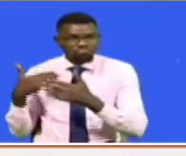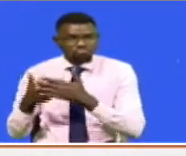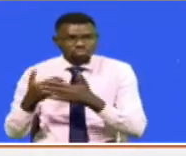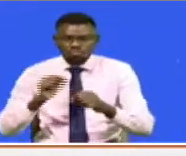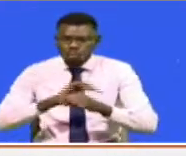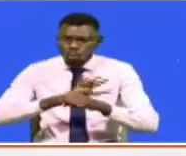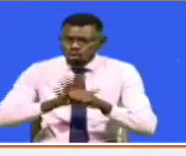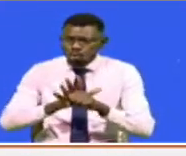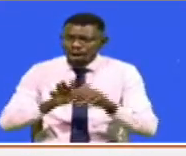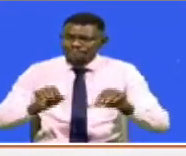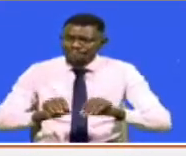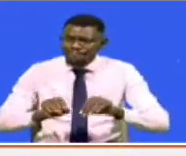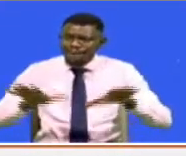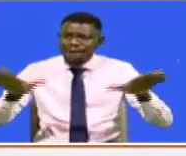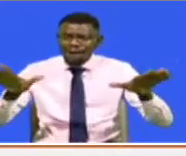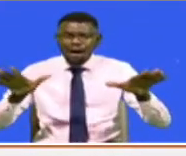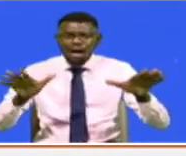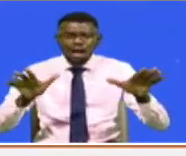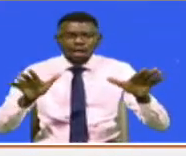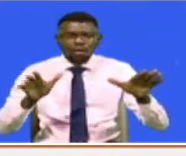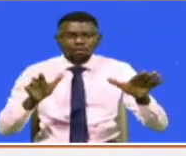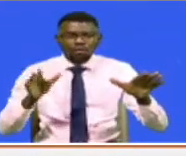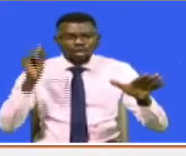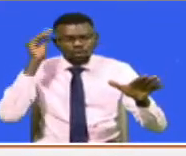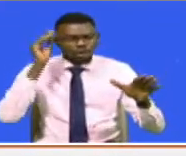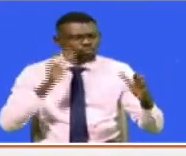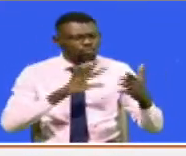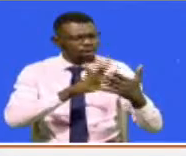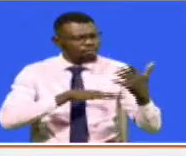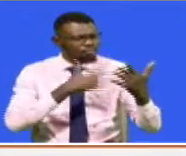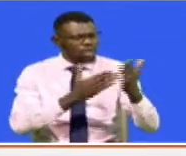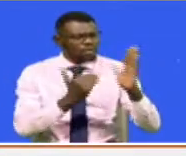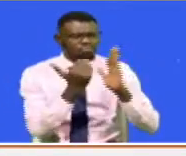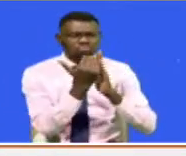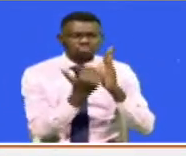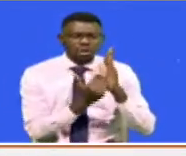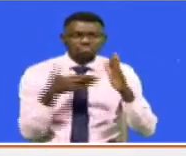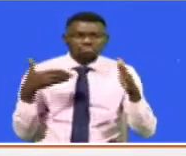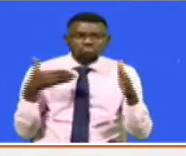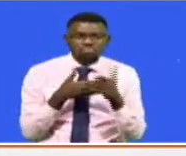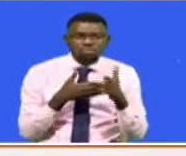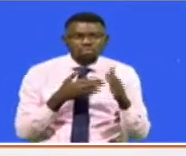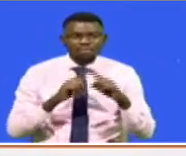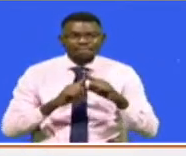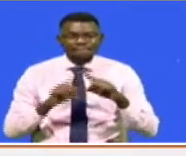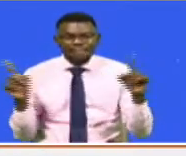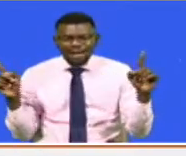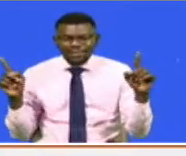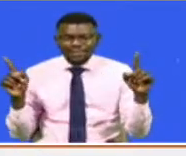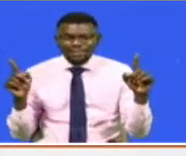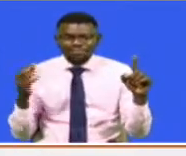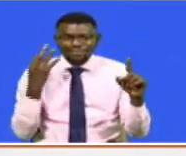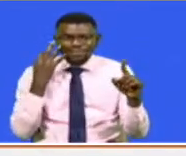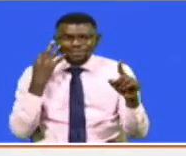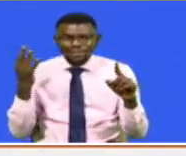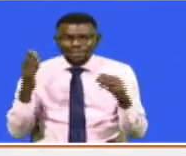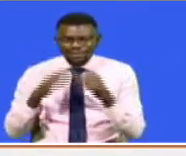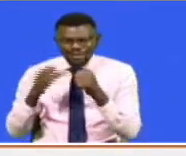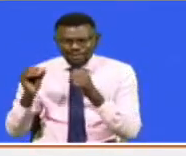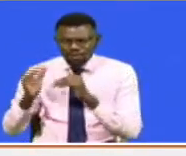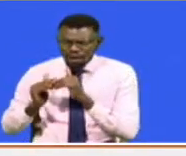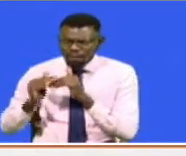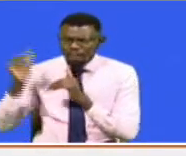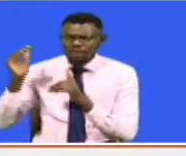la corona kuvuruga kalenda ya masomo. Wanafunzi walikuwa ngurana zaidi na alama 390